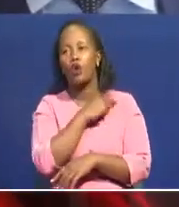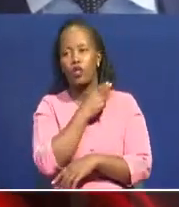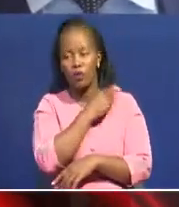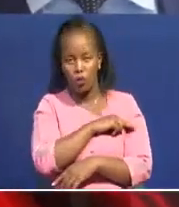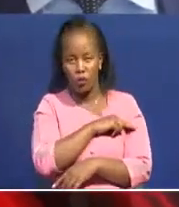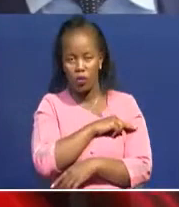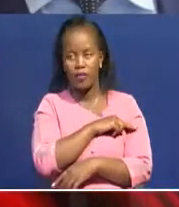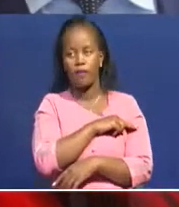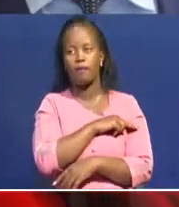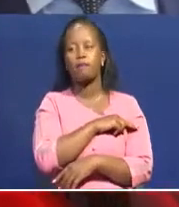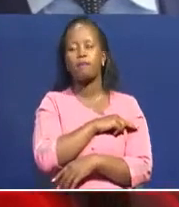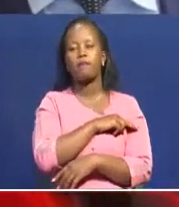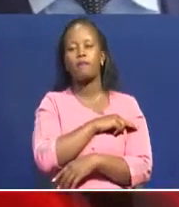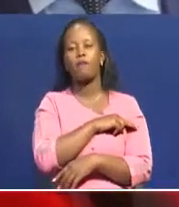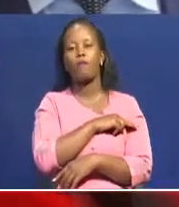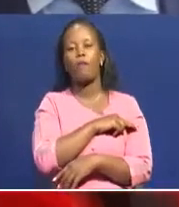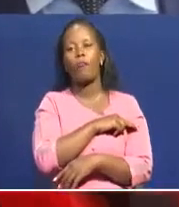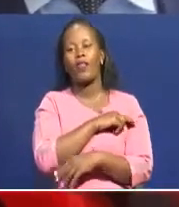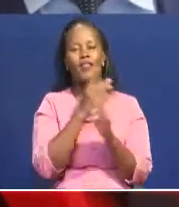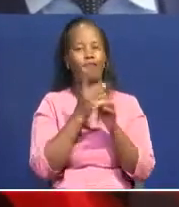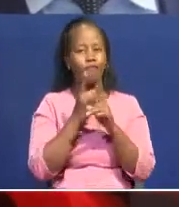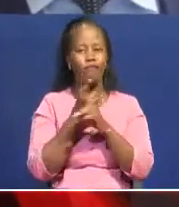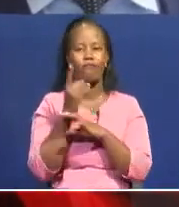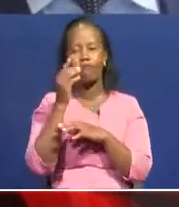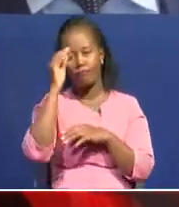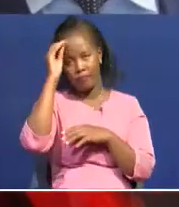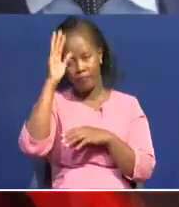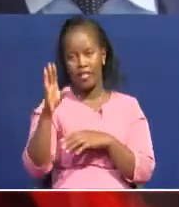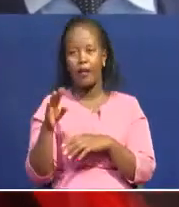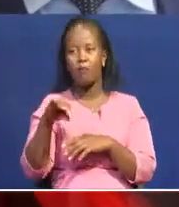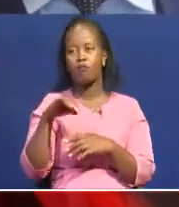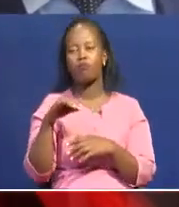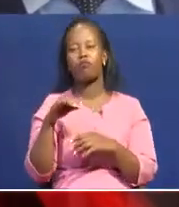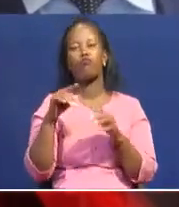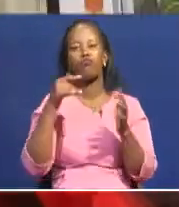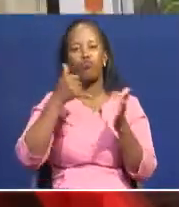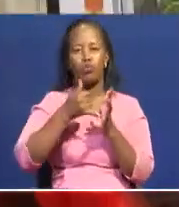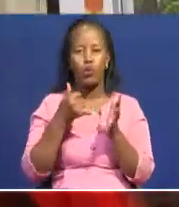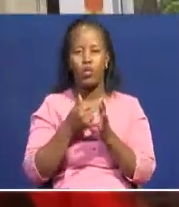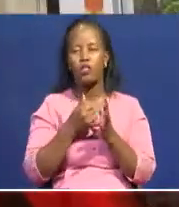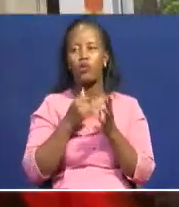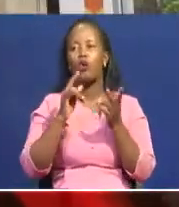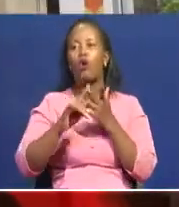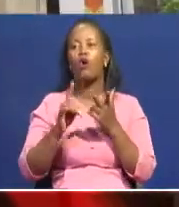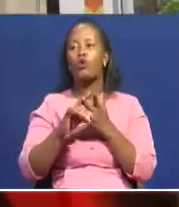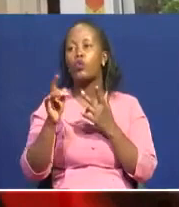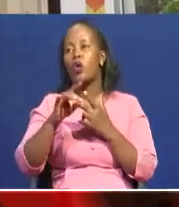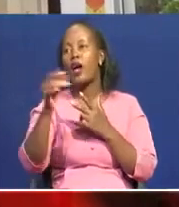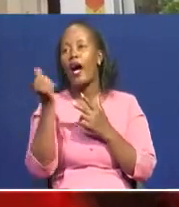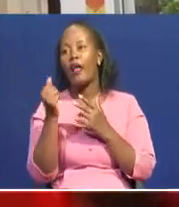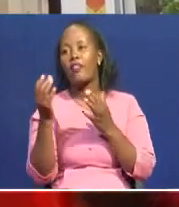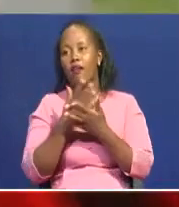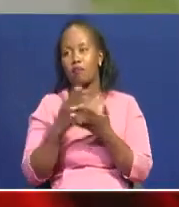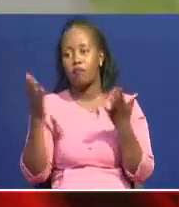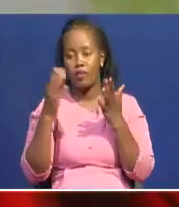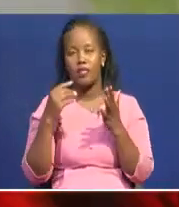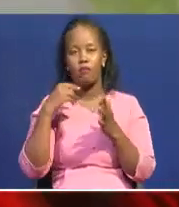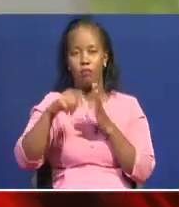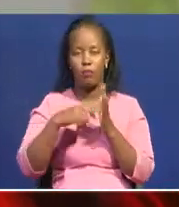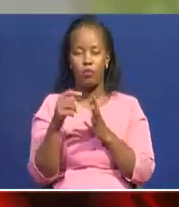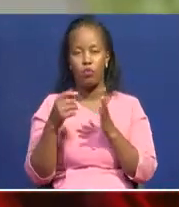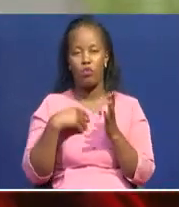tutapeleka kule Kihara, tutapeleka Nyadhuna, tutapeleka hapa Kiambu, na ingine tutapeleka kule